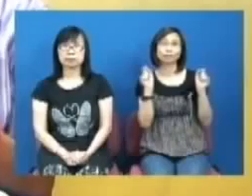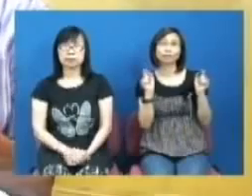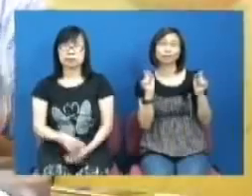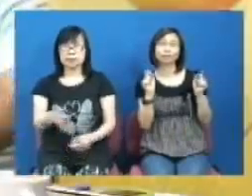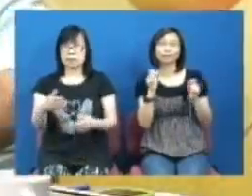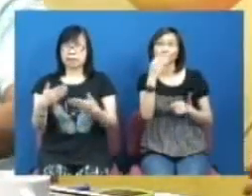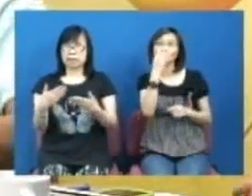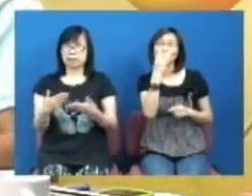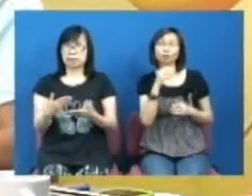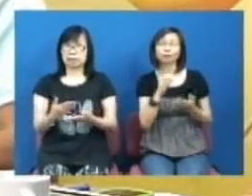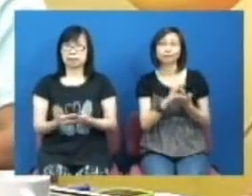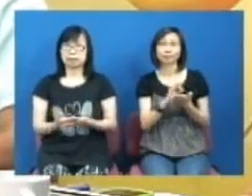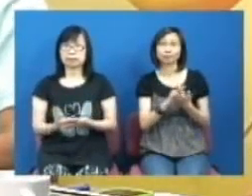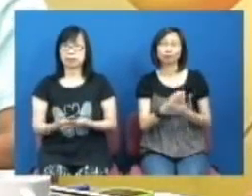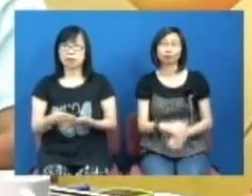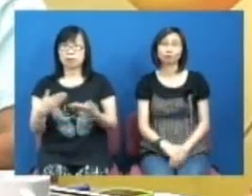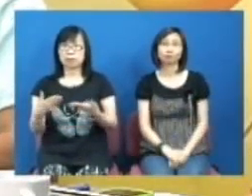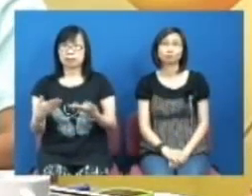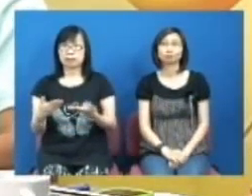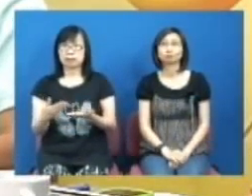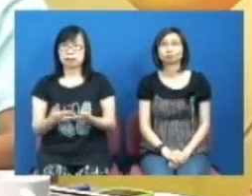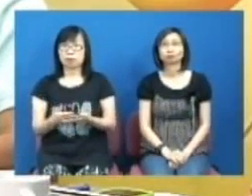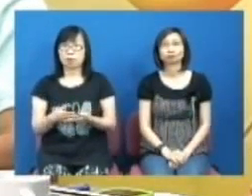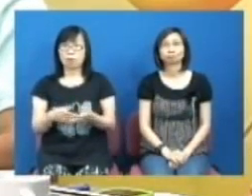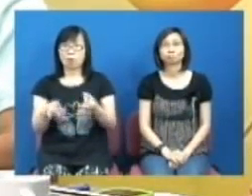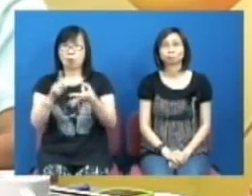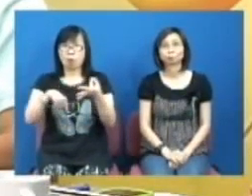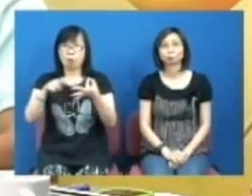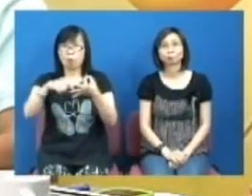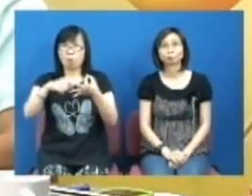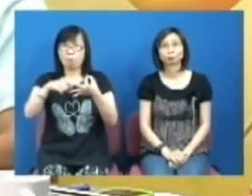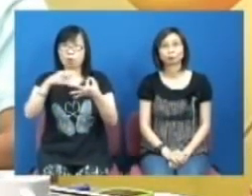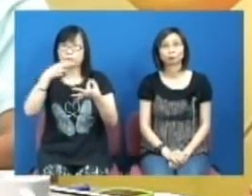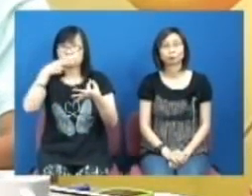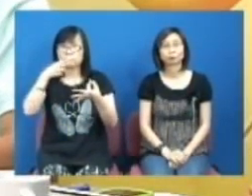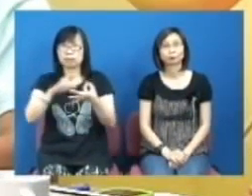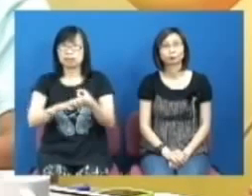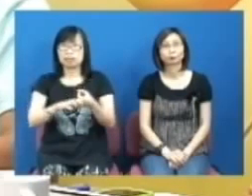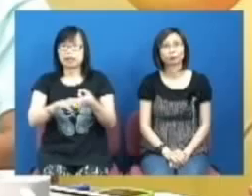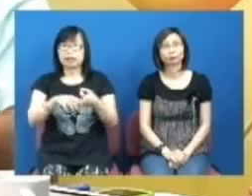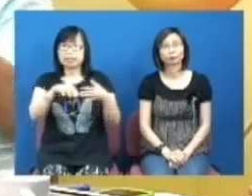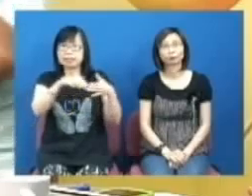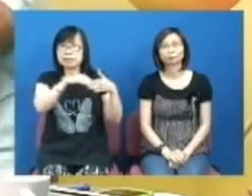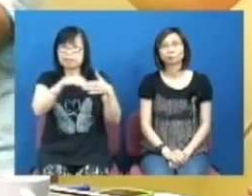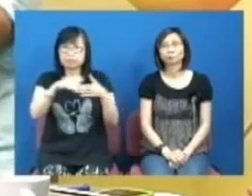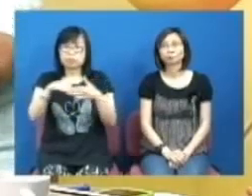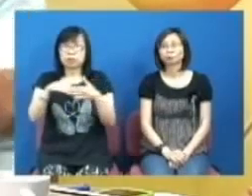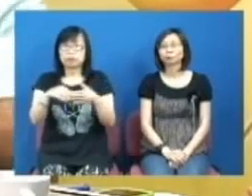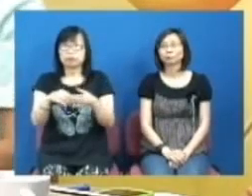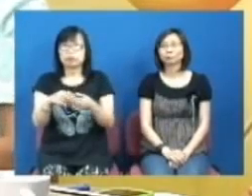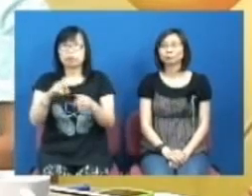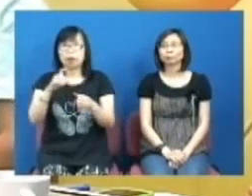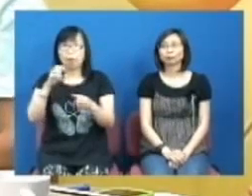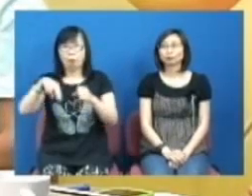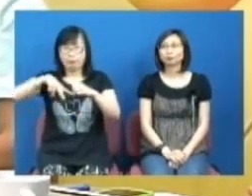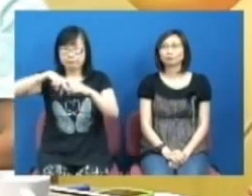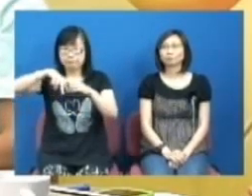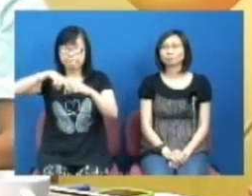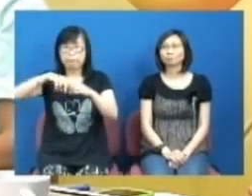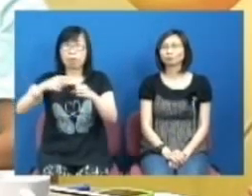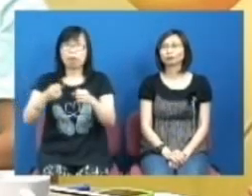實這個何俊仁用的理論應該是引用波蘭的理論，即是波蘭這個